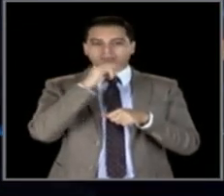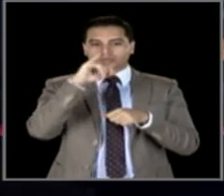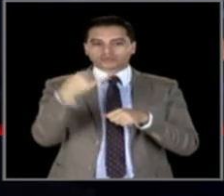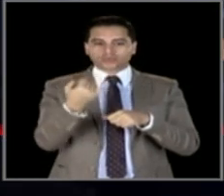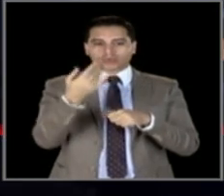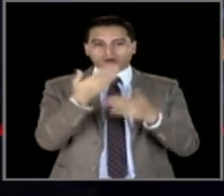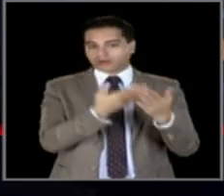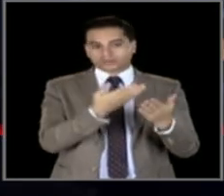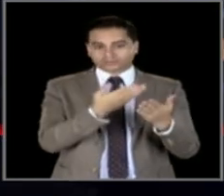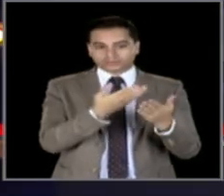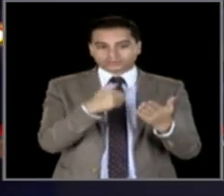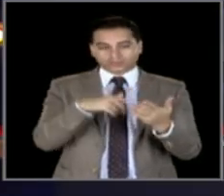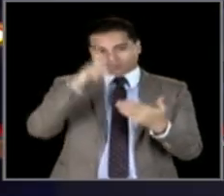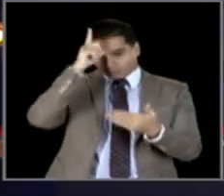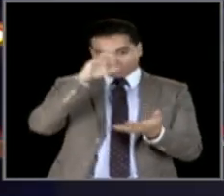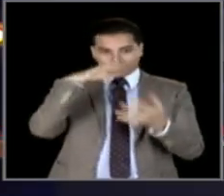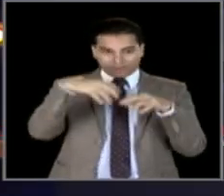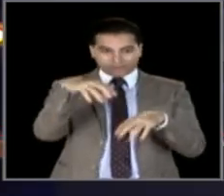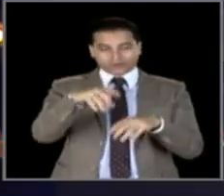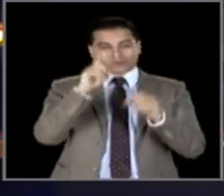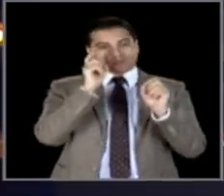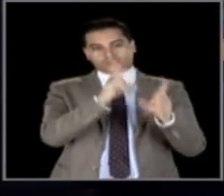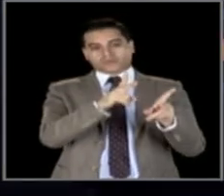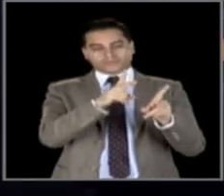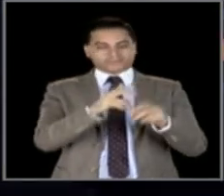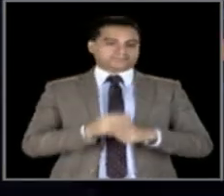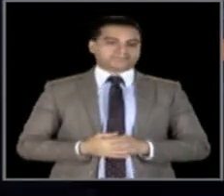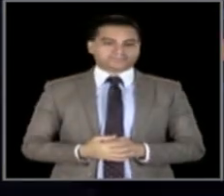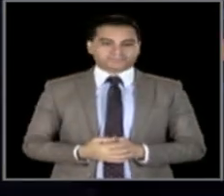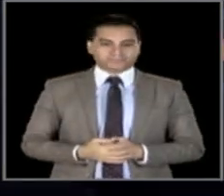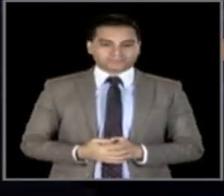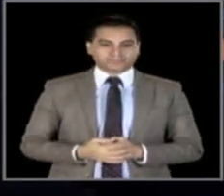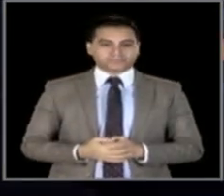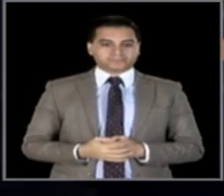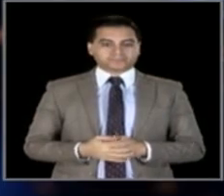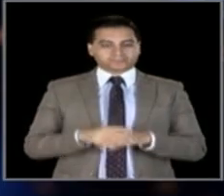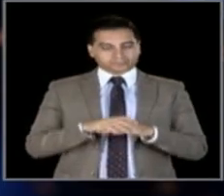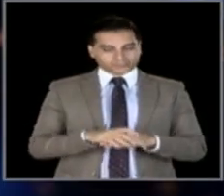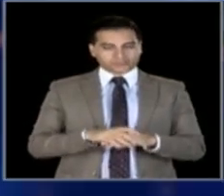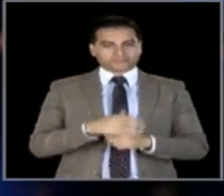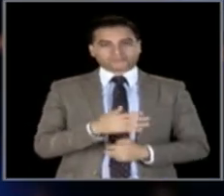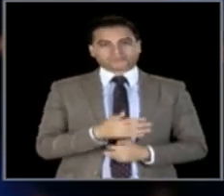سلمى؟ الجغرافيا إن شاء الله. في الجغرافيا على طول كده؟ دوس على البزر.